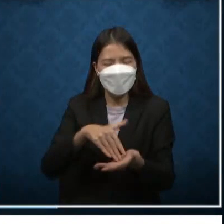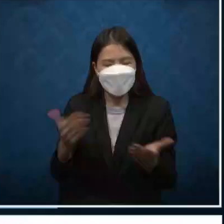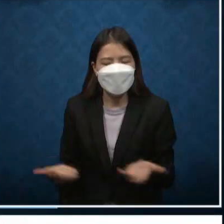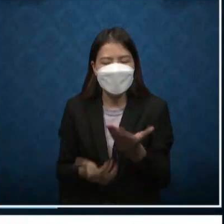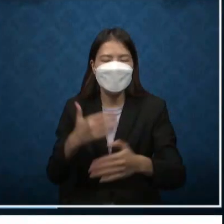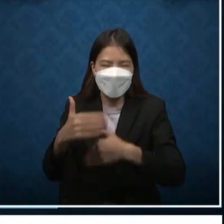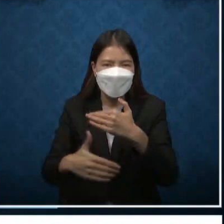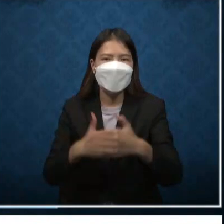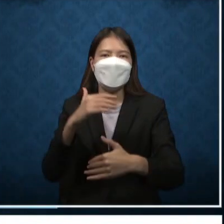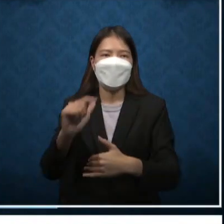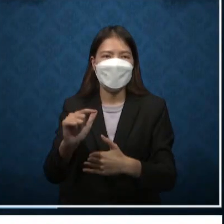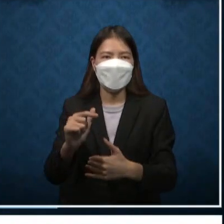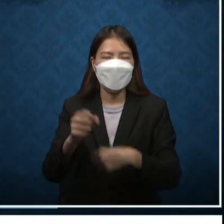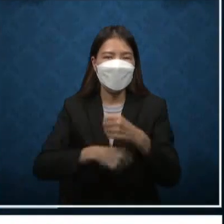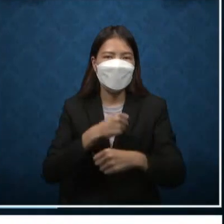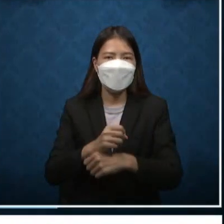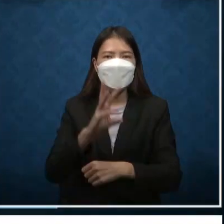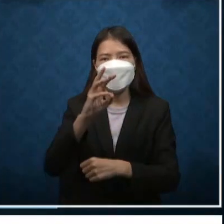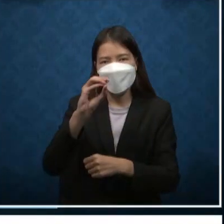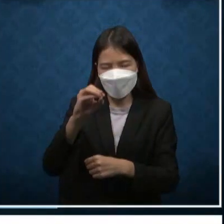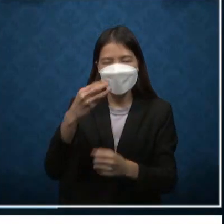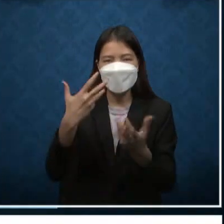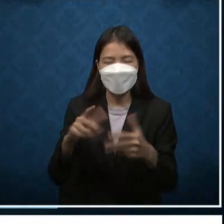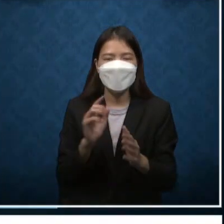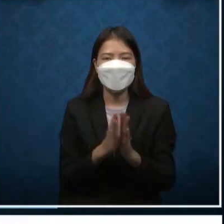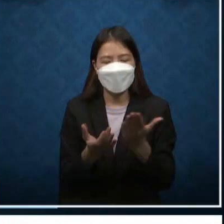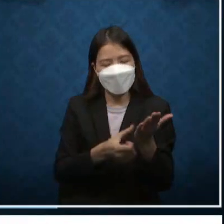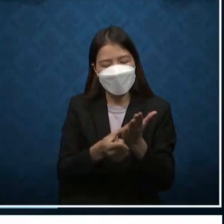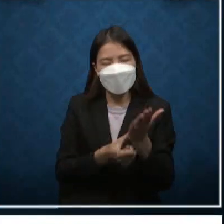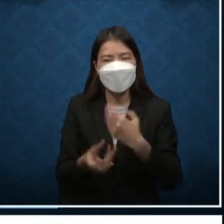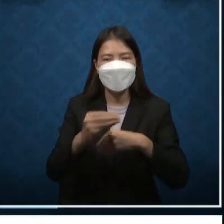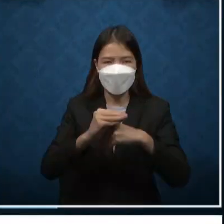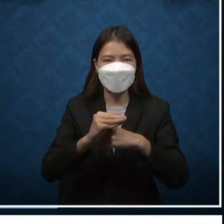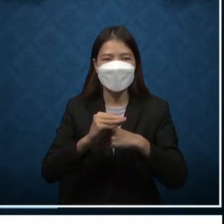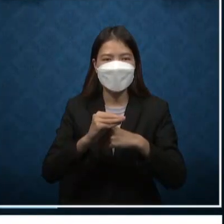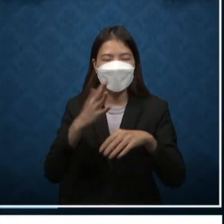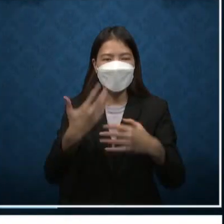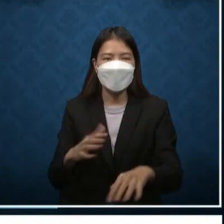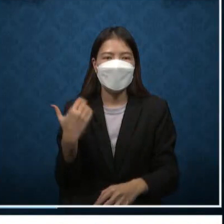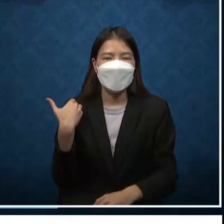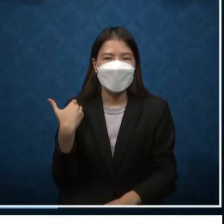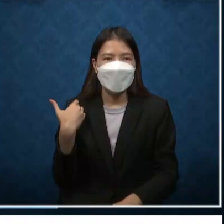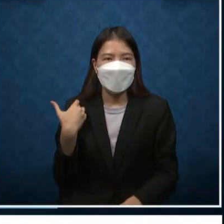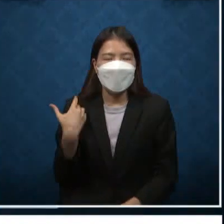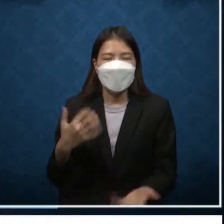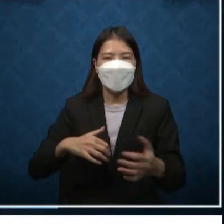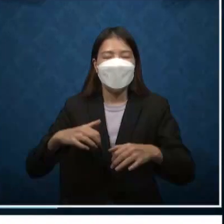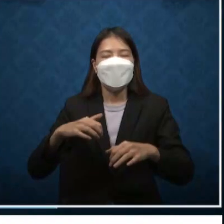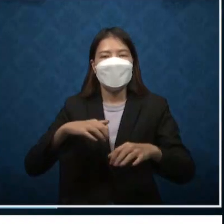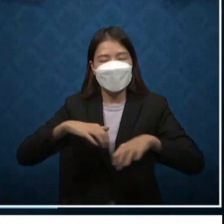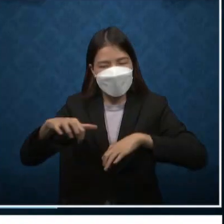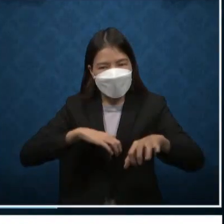พัฒนาประชาธิปตัย พอสองบั 560 รชบับแ้ไขเพิ่มเติมสำหรบหลักการบริหาร 5 ก.